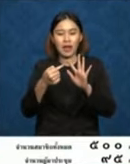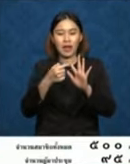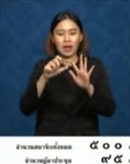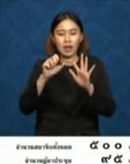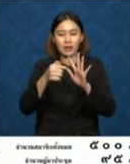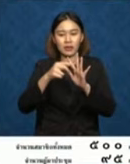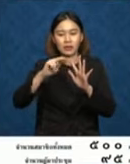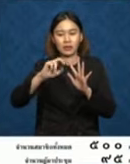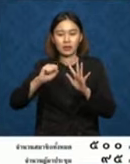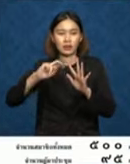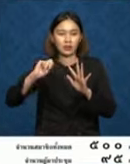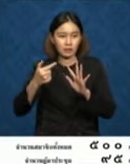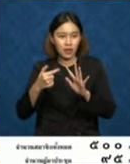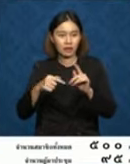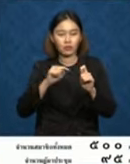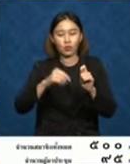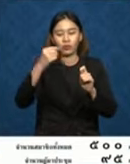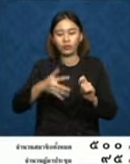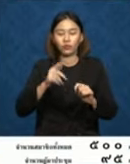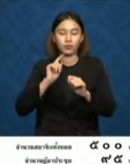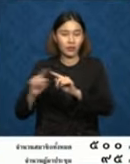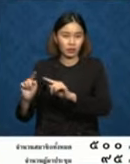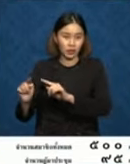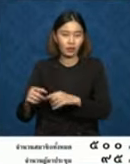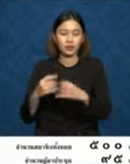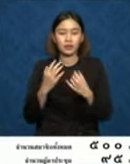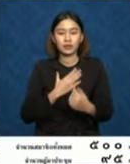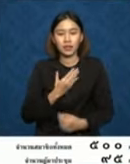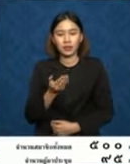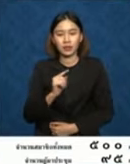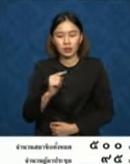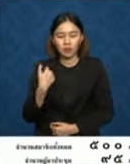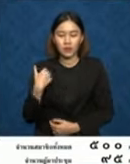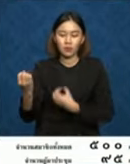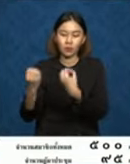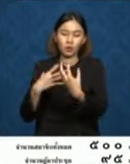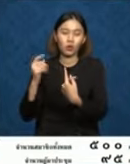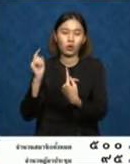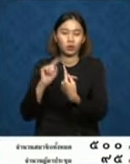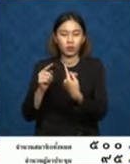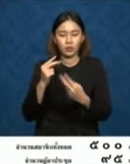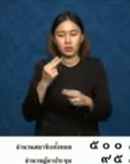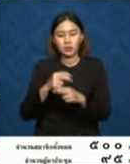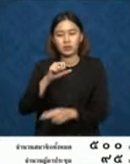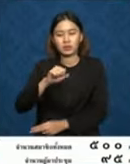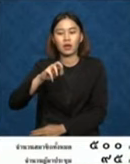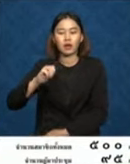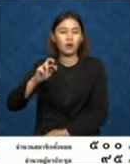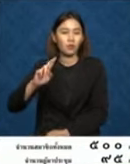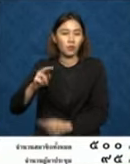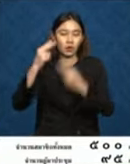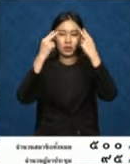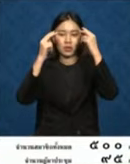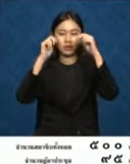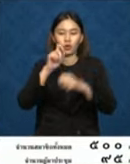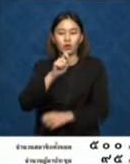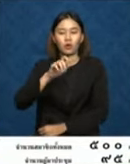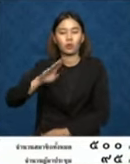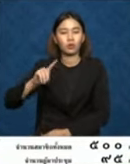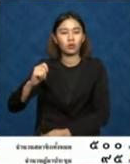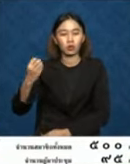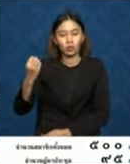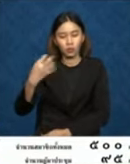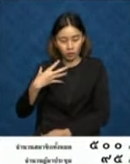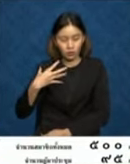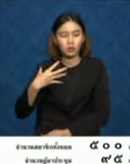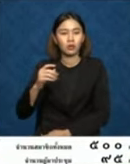ตำบลบัวงามตำบลตบหูเป็นต้นซึ่งดิฉันได้รับเรื่องร้องเรียนมาจากนายสมรอบมาพันธ์นายกองค์การบริหารส่วนตำบล